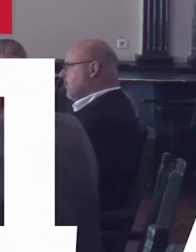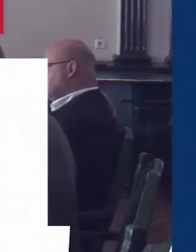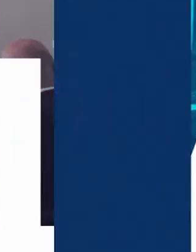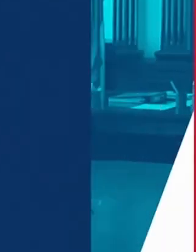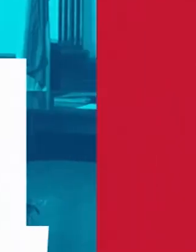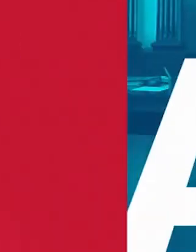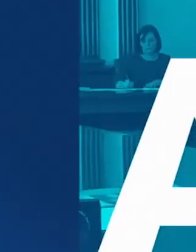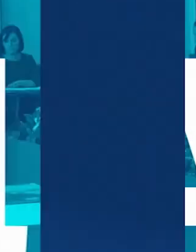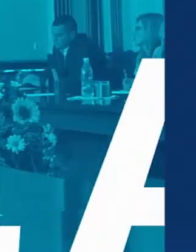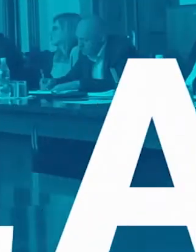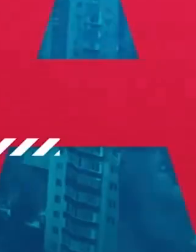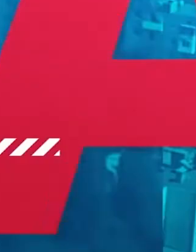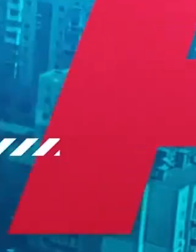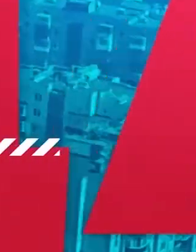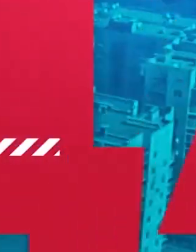Дякую.